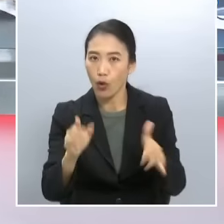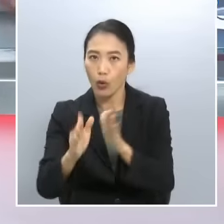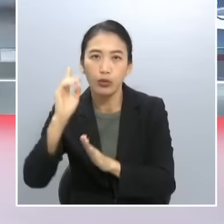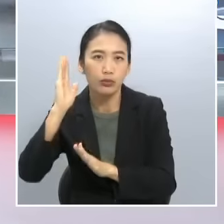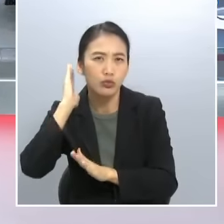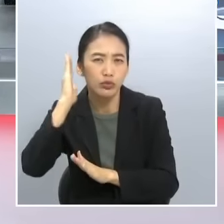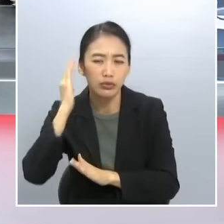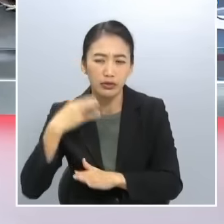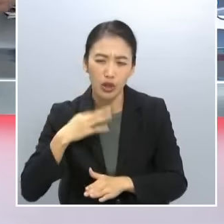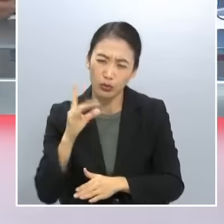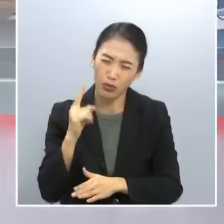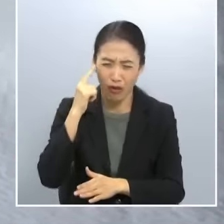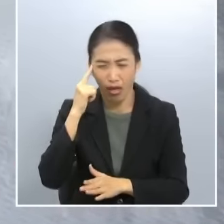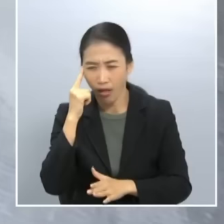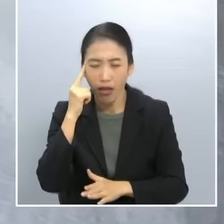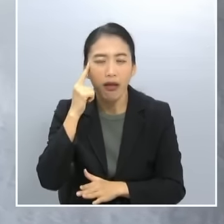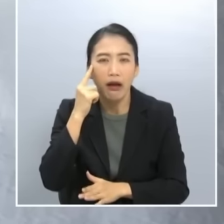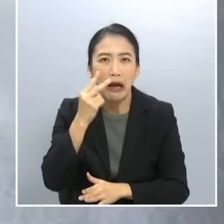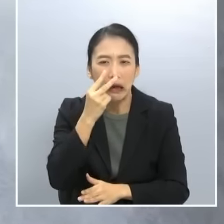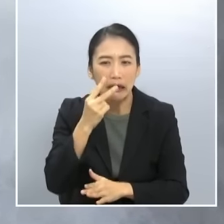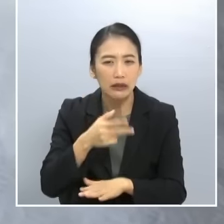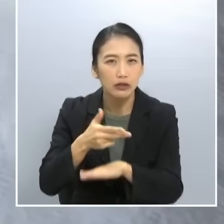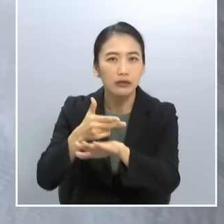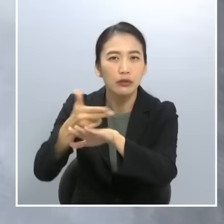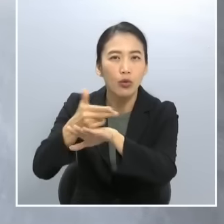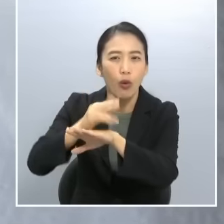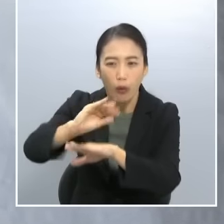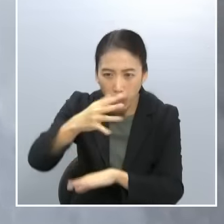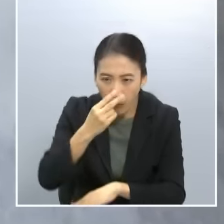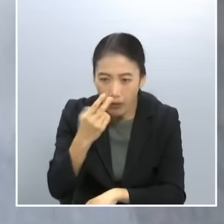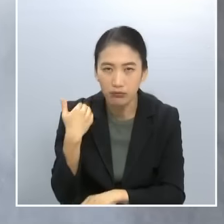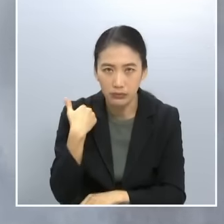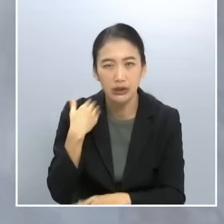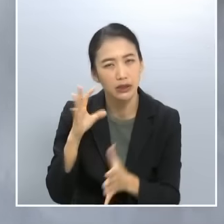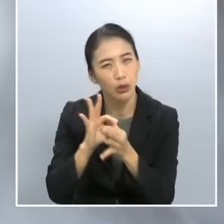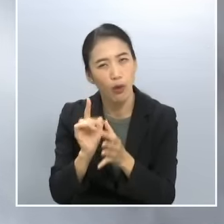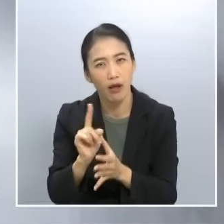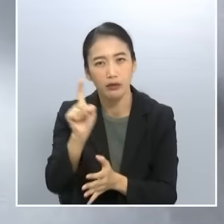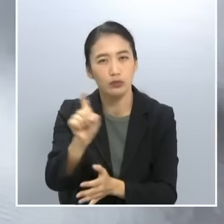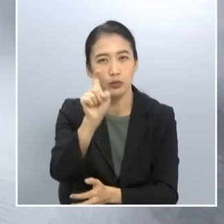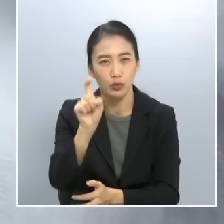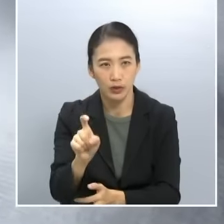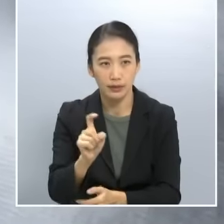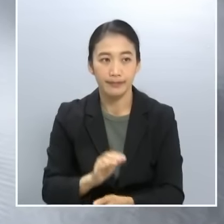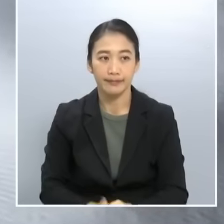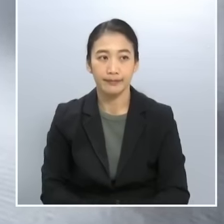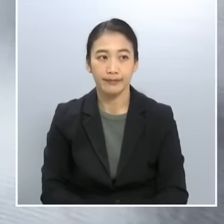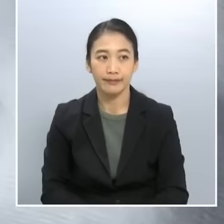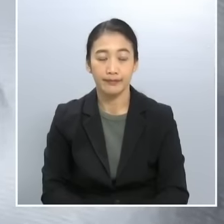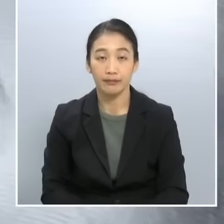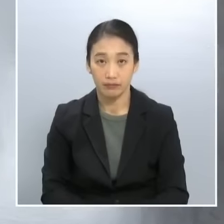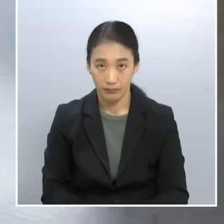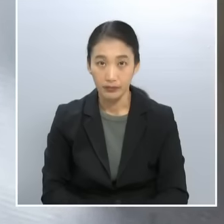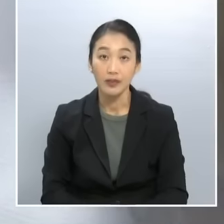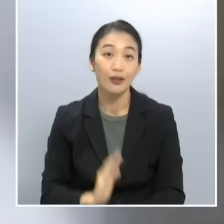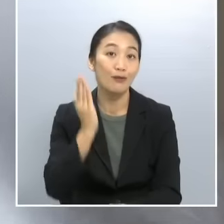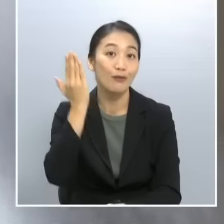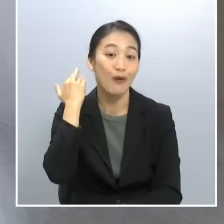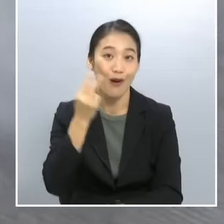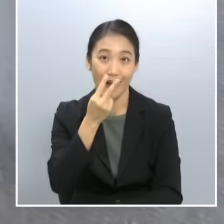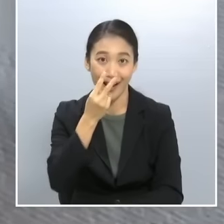ครับดูนะฮะคือก่อนหน้านี้คุณผู้ชมครับเราเคยนำเสนอภาพของชายปริศนาสวมซื่อสิชมพูซึ่งมา